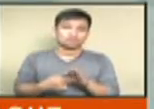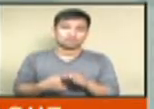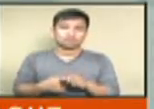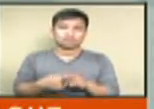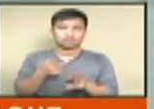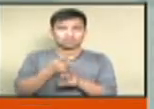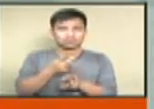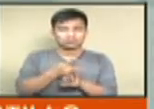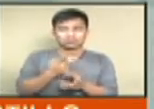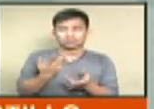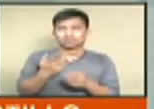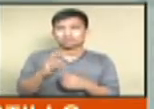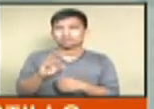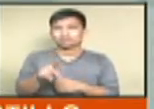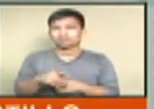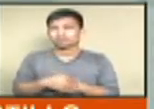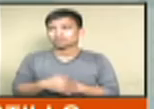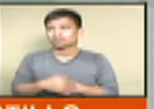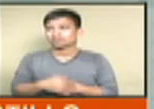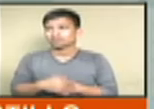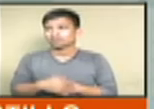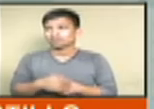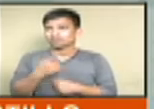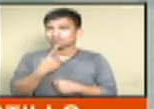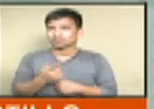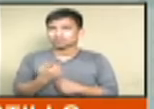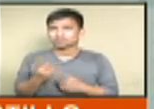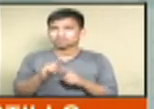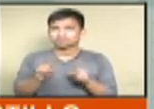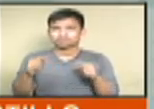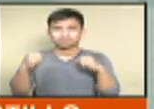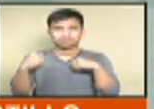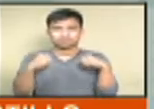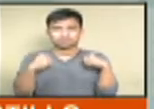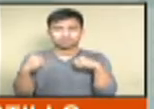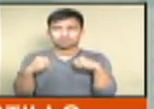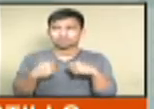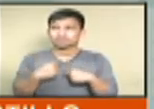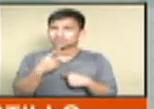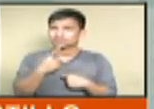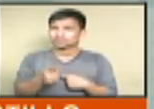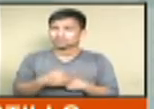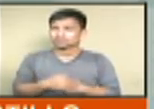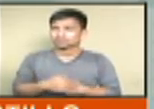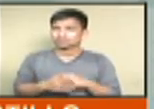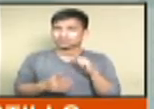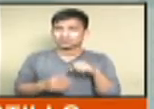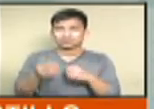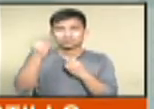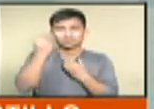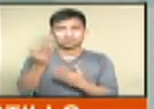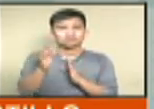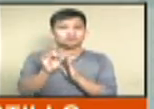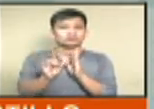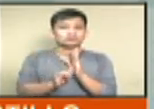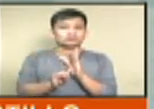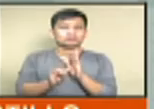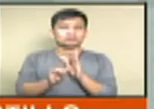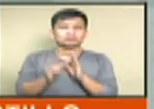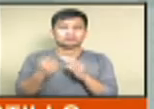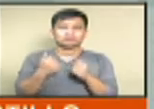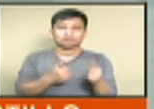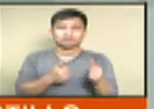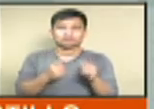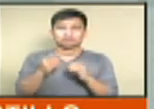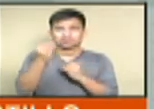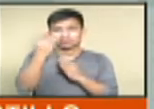parang nag-text. Oh, pero kung tutusin talaga, you agree with me, ha, Sir Benji, ha? Opo, sir. Opo, dapat sir. Sinusunod natin yung mga patakaran. Kaya nga may patakaran